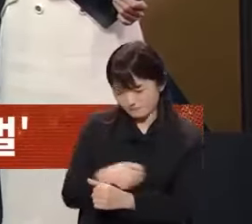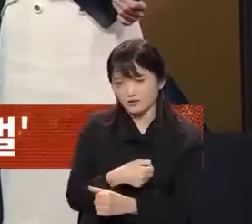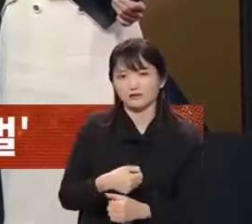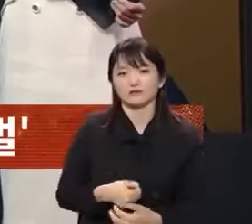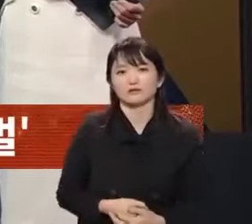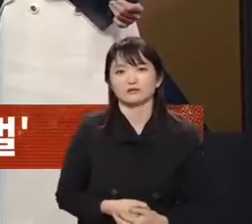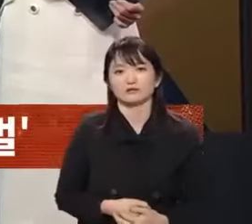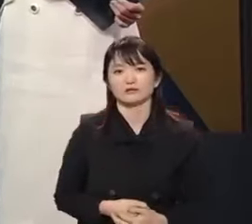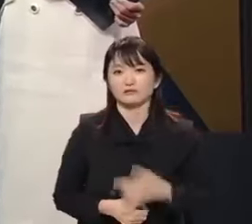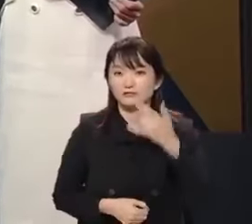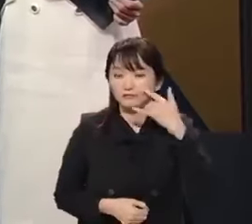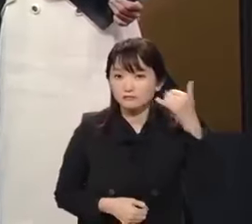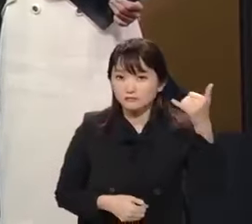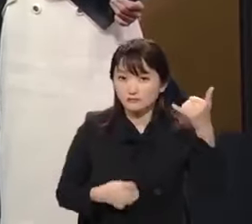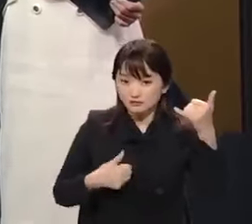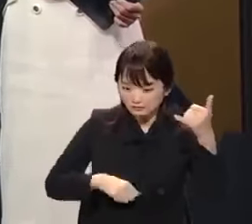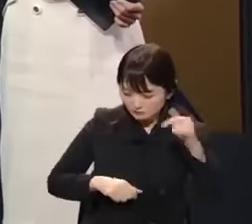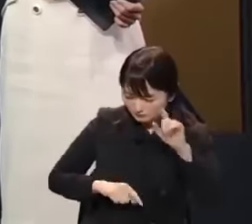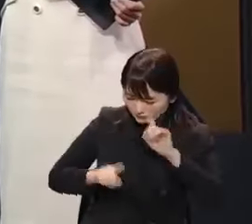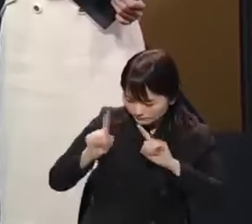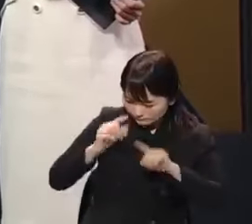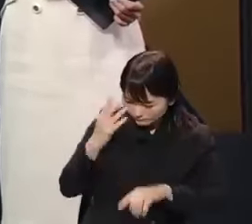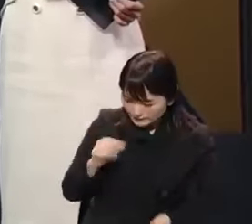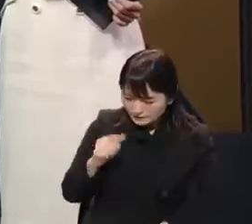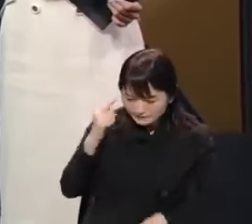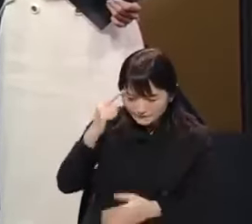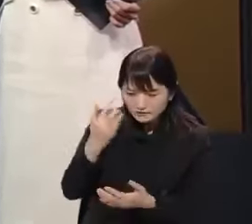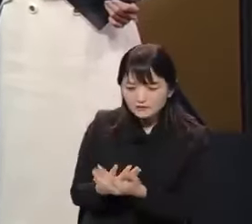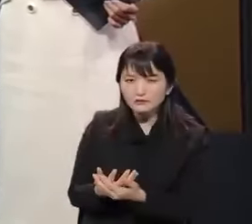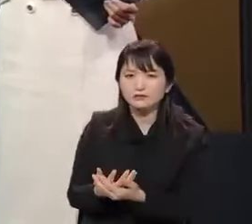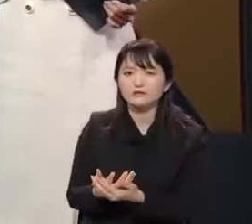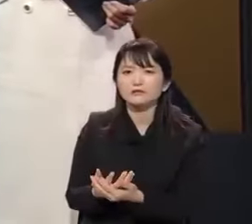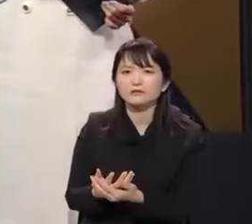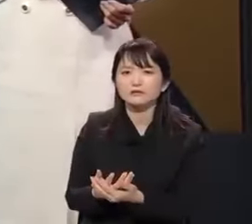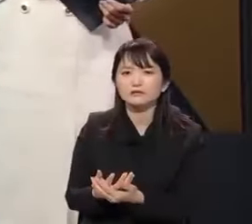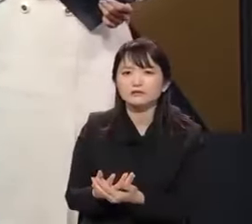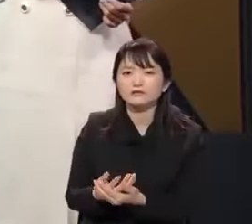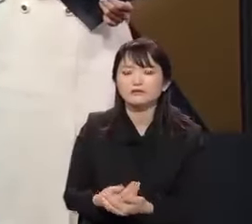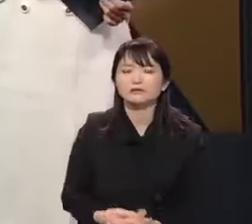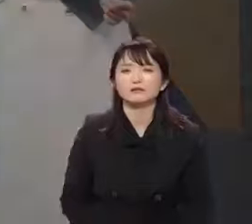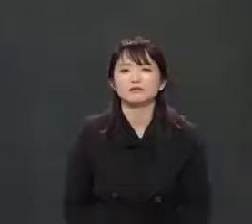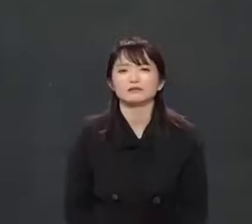겁니다. 부모는 아들의 상처를 보고 또 한 번 충격에 빠졌다고 하는데요.